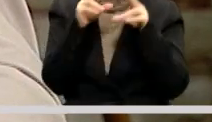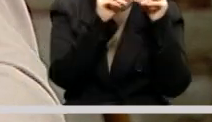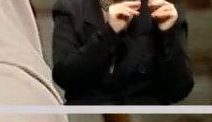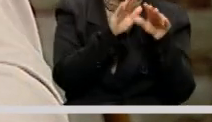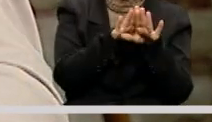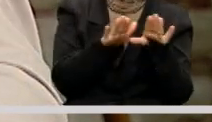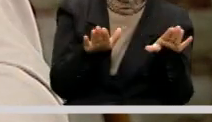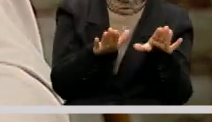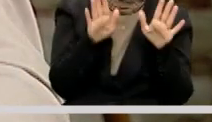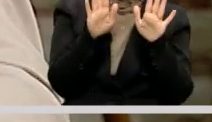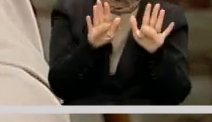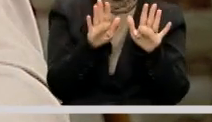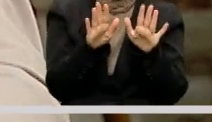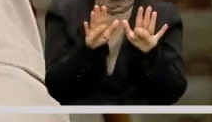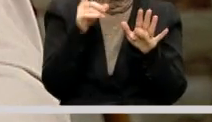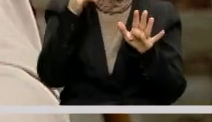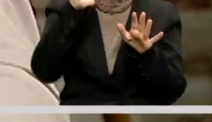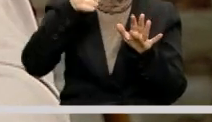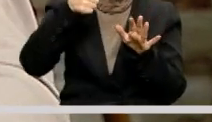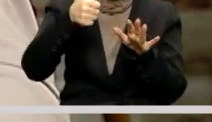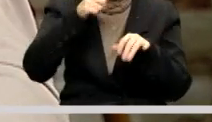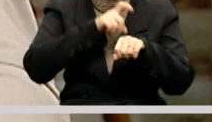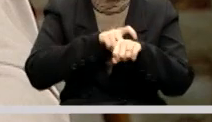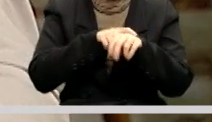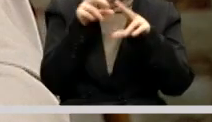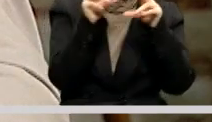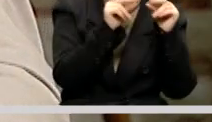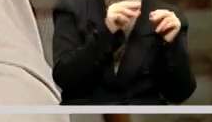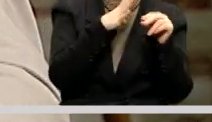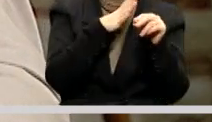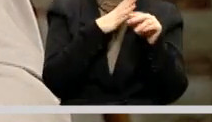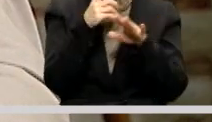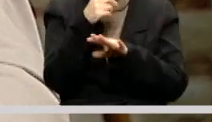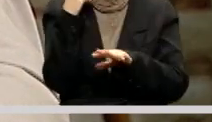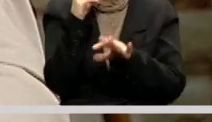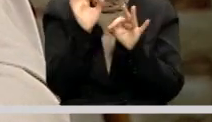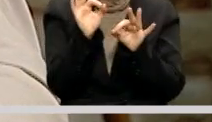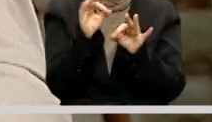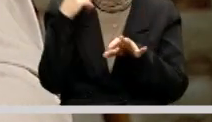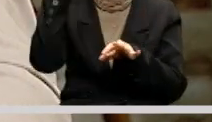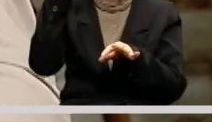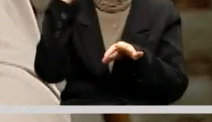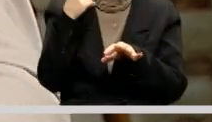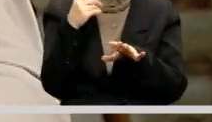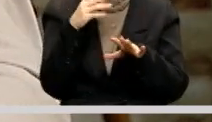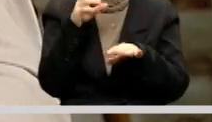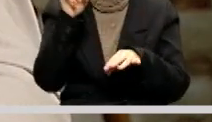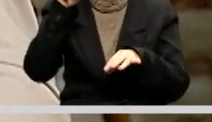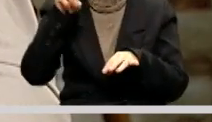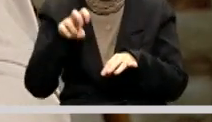civarında. Yani biz aslında çoğunlukla normal uyuyoruz. Eskiden ben de böyle düşünürdüm. Yani 8 saat yerine 4 saat